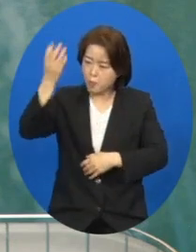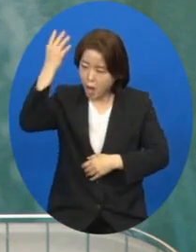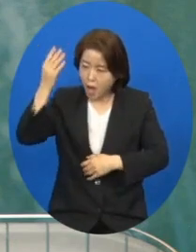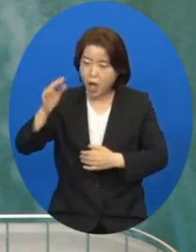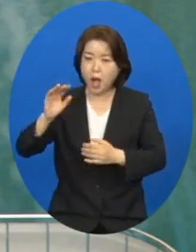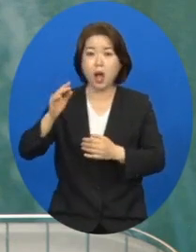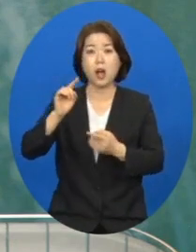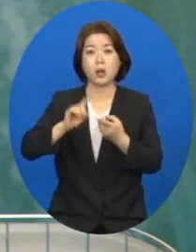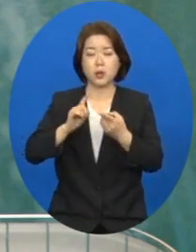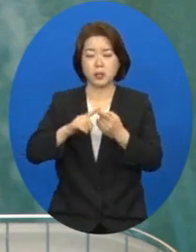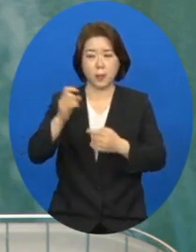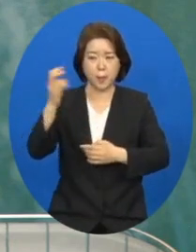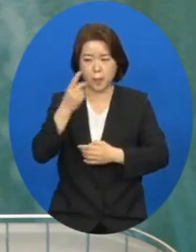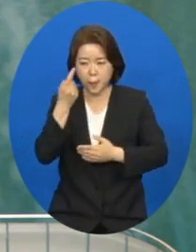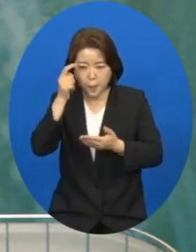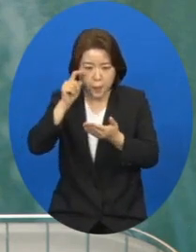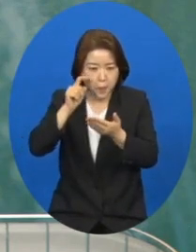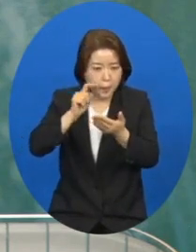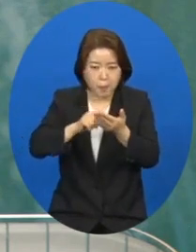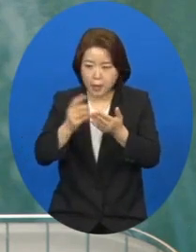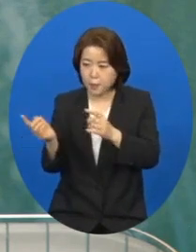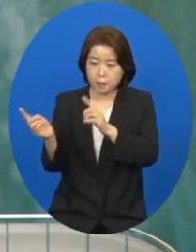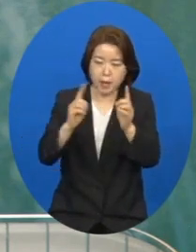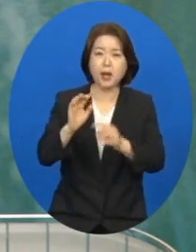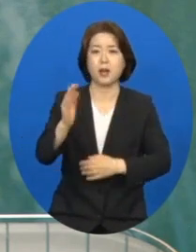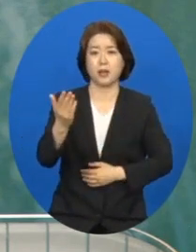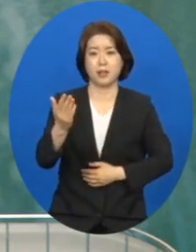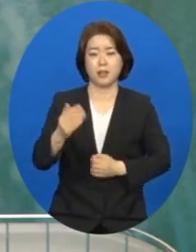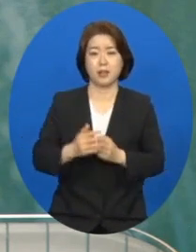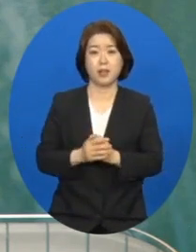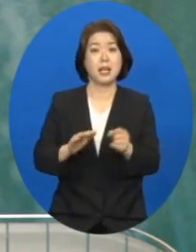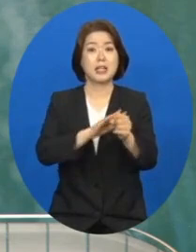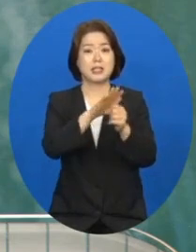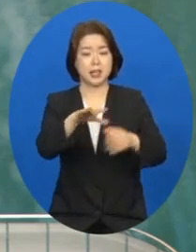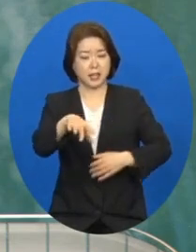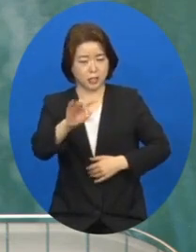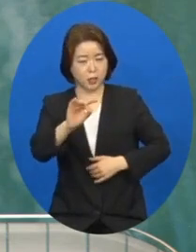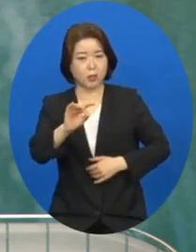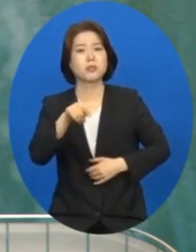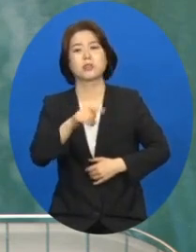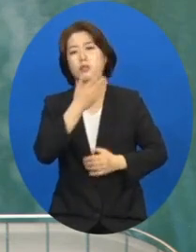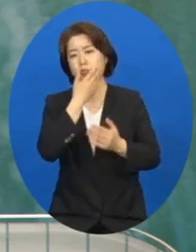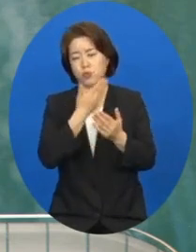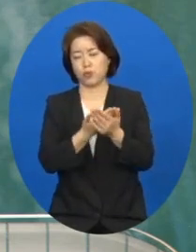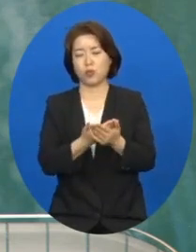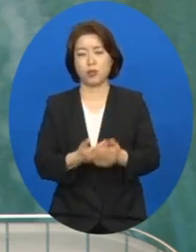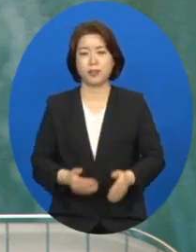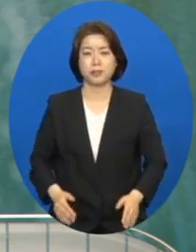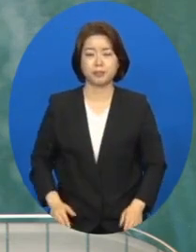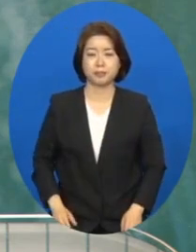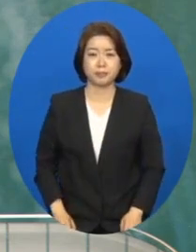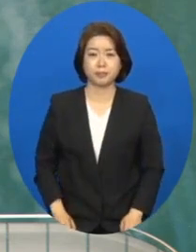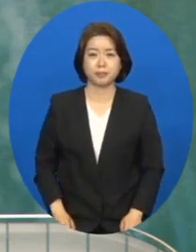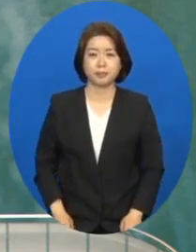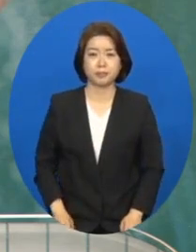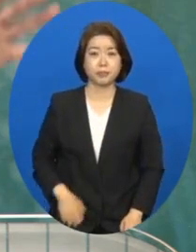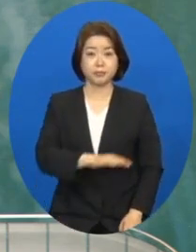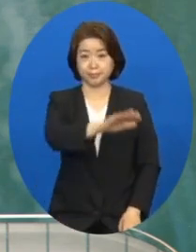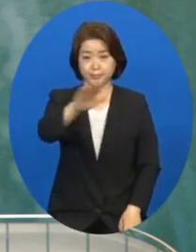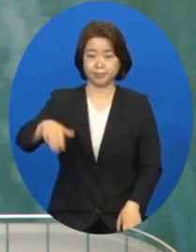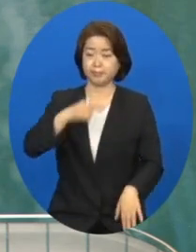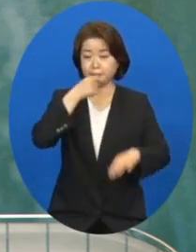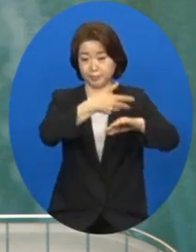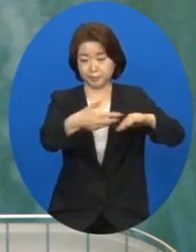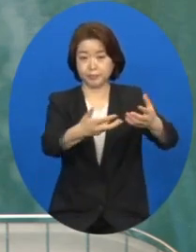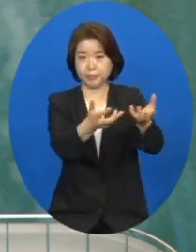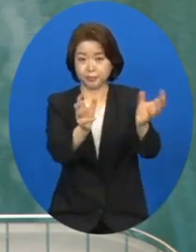다시 되찾으라고. 사랑 중에도 처음 사랑이 이렇게 중요한 것입니다. 모든 민족이